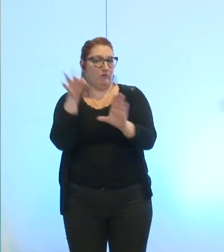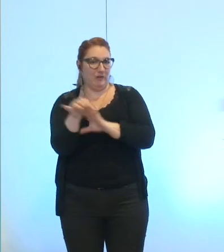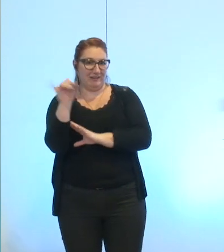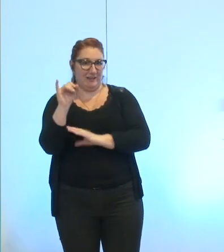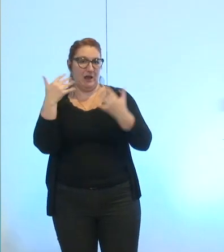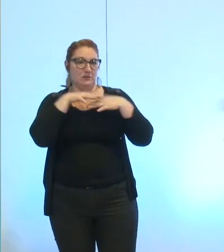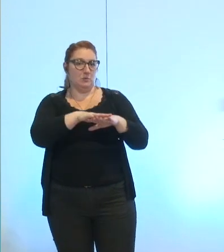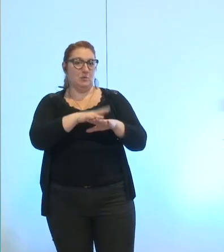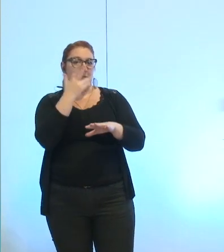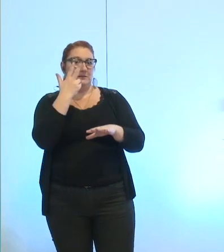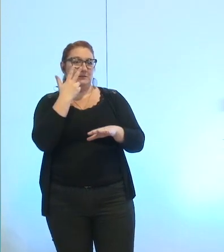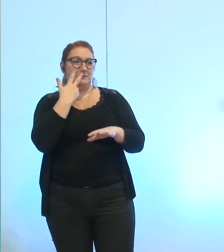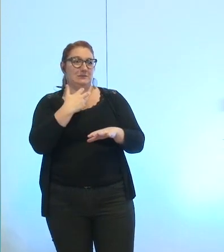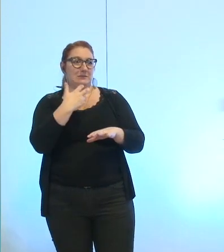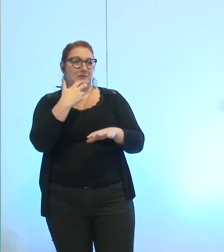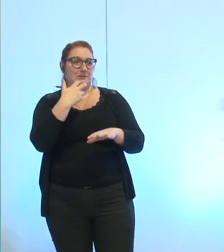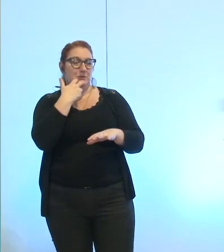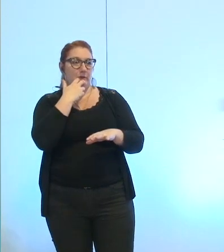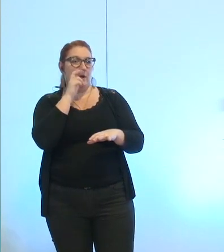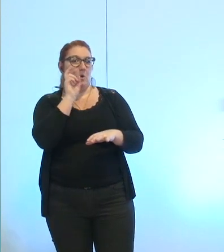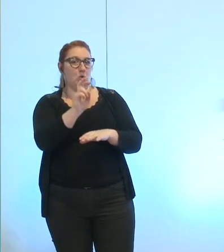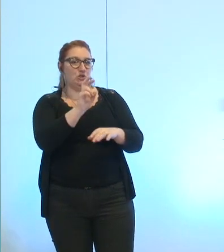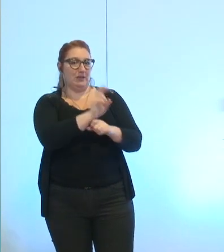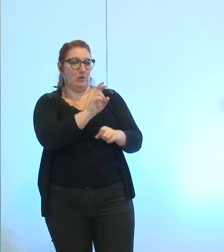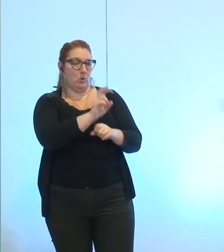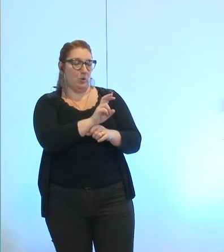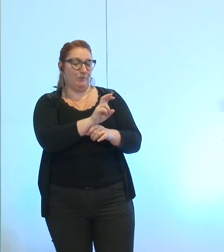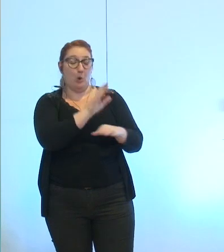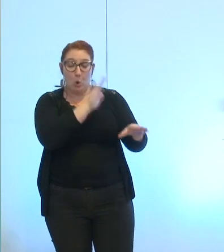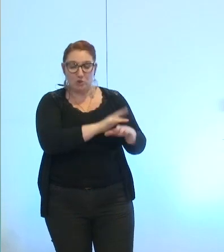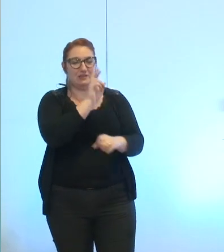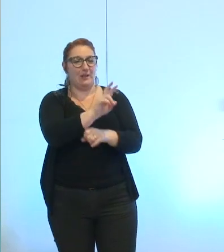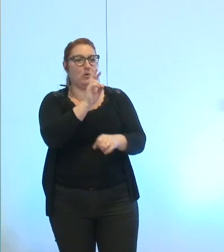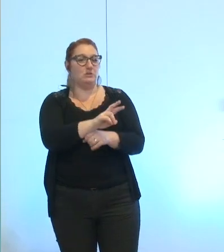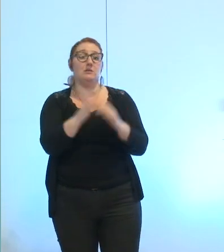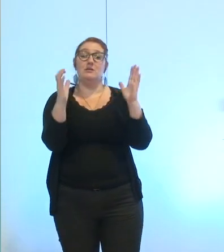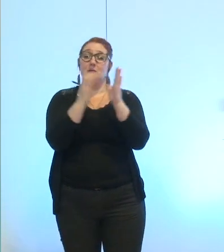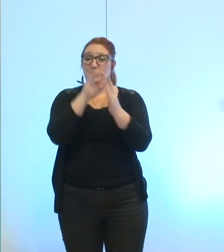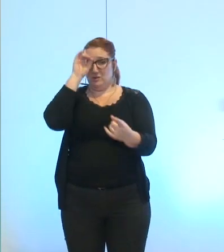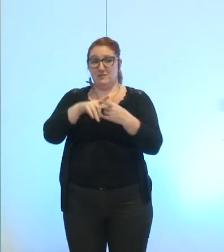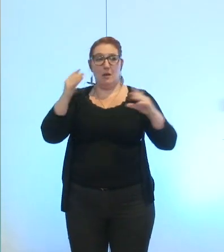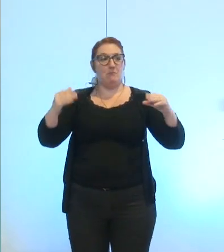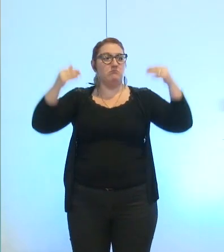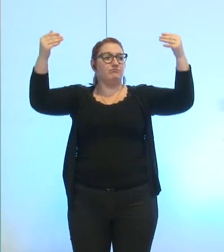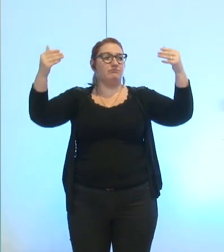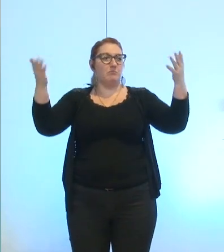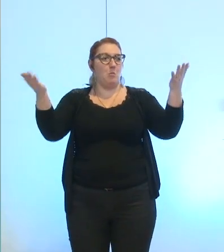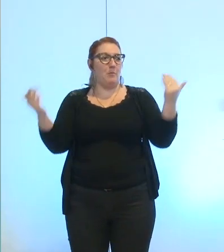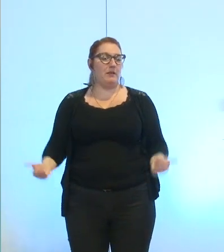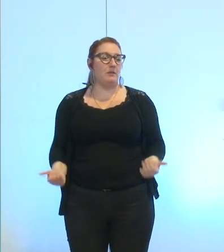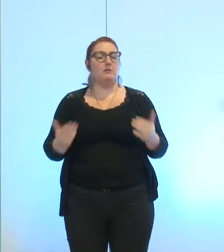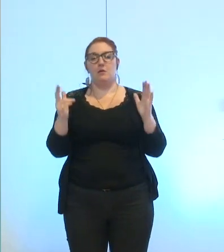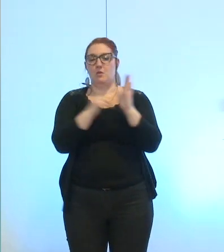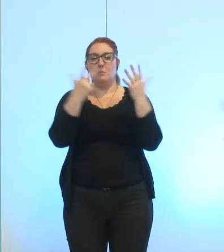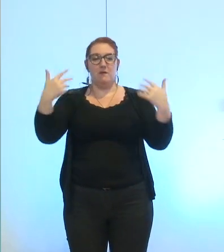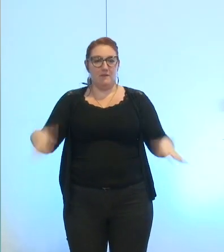citoyen de la gauche et des écologistes cette délibération numéro 9 portant sur la dépose du mobilier publicitaire est adoptée je vous remercie nous passons à la